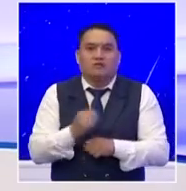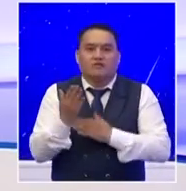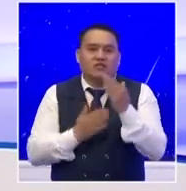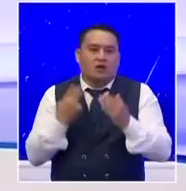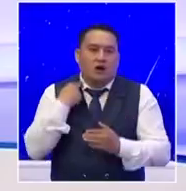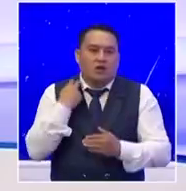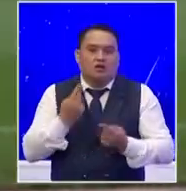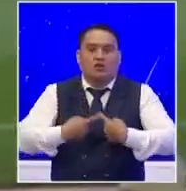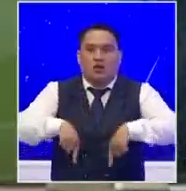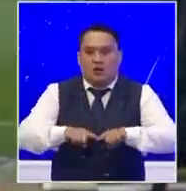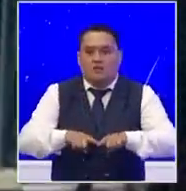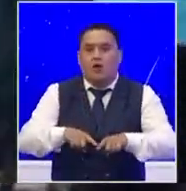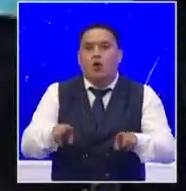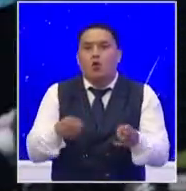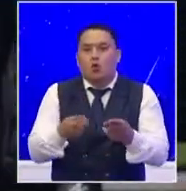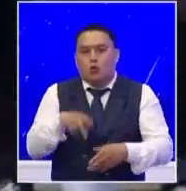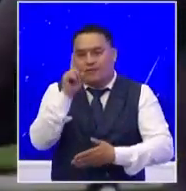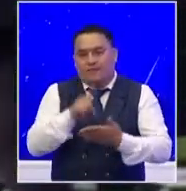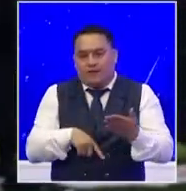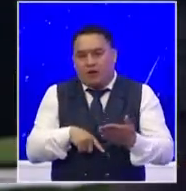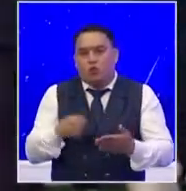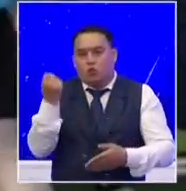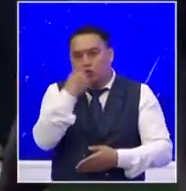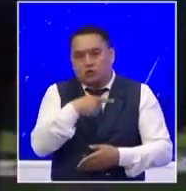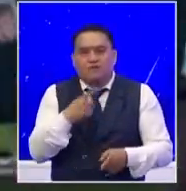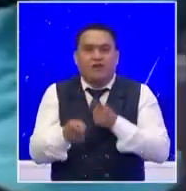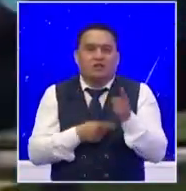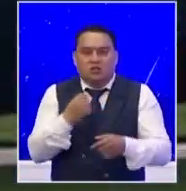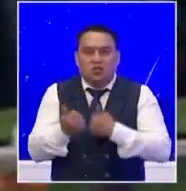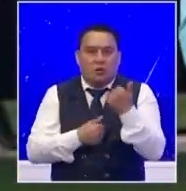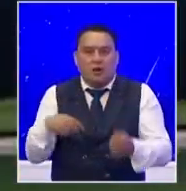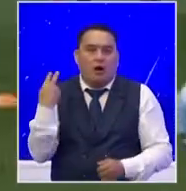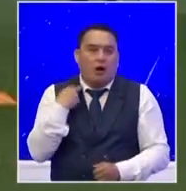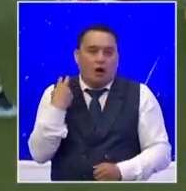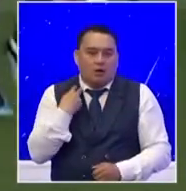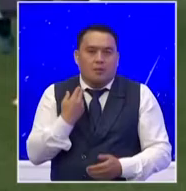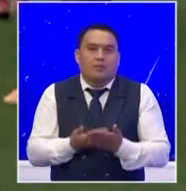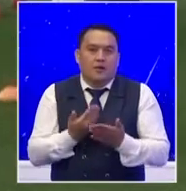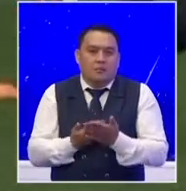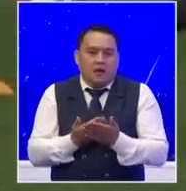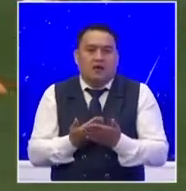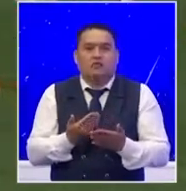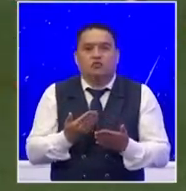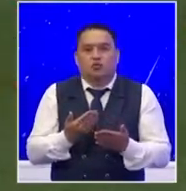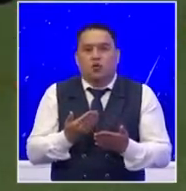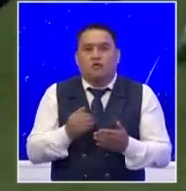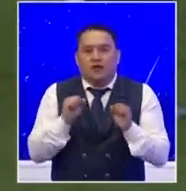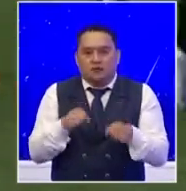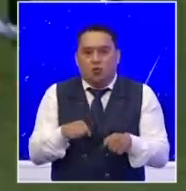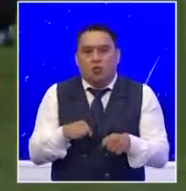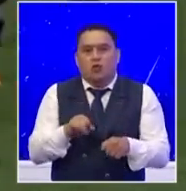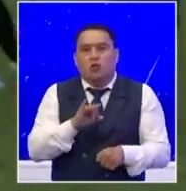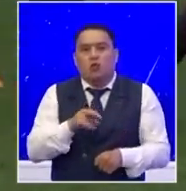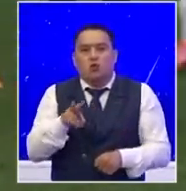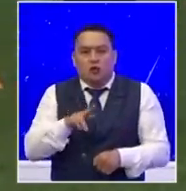премьер-лиги. Клубы не теряют надежды в ближайшее время узнать дату возобновления чемпионата Англии. По предварительным данным, речь может идти о